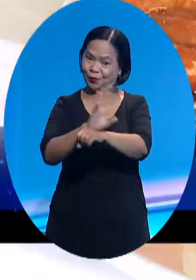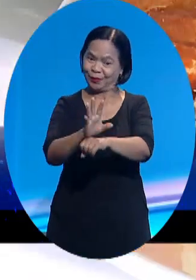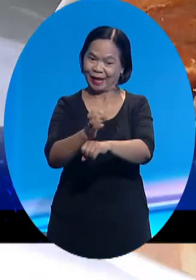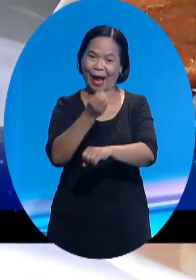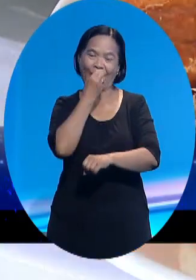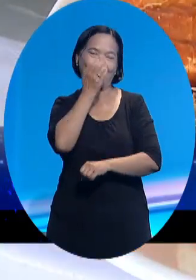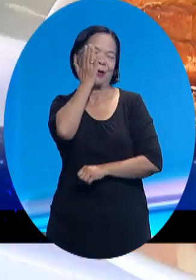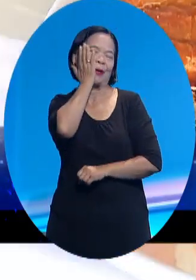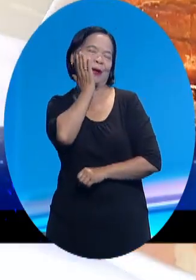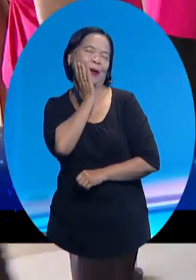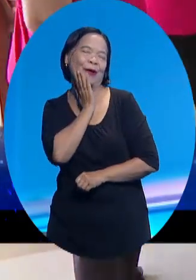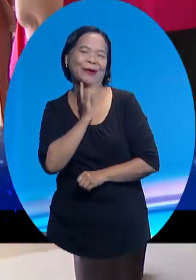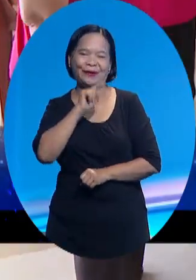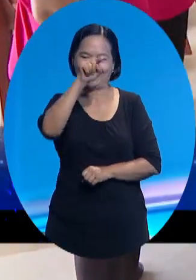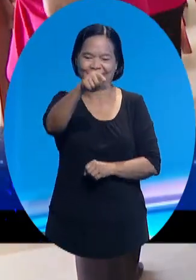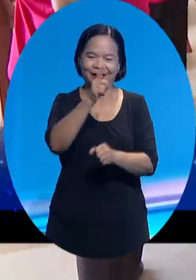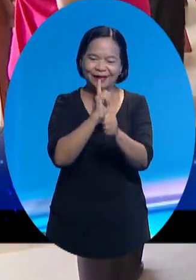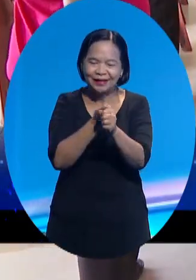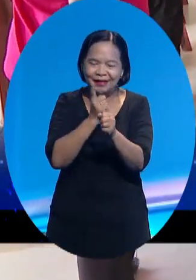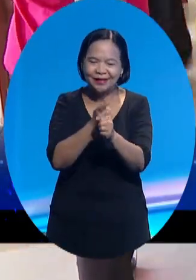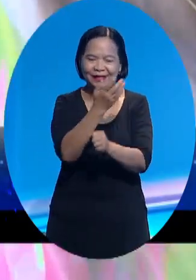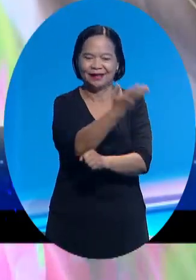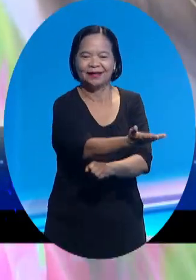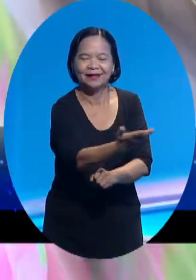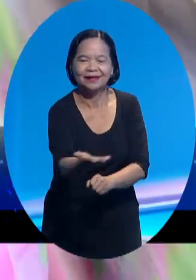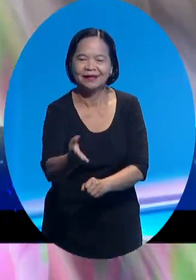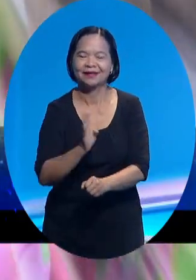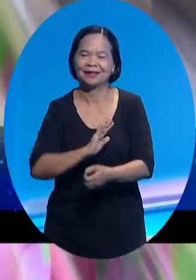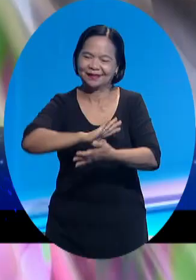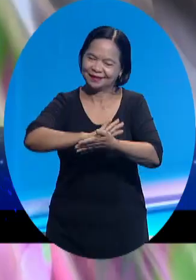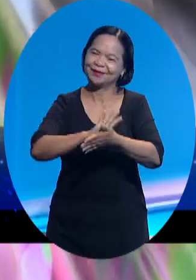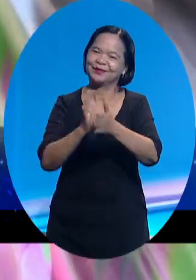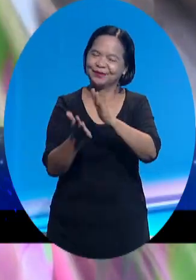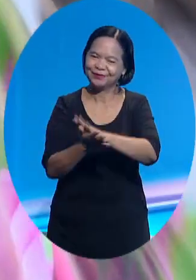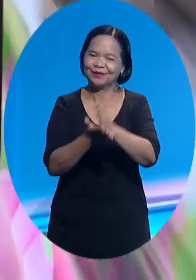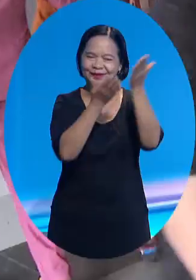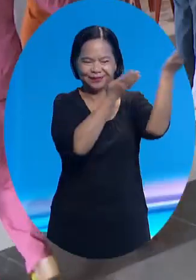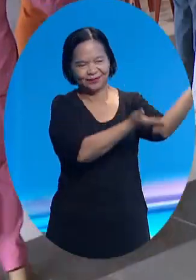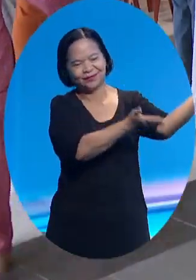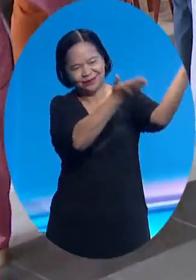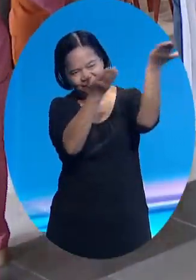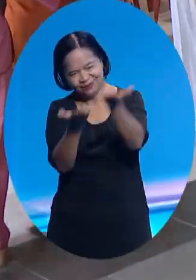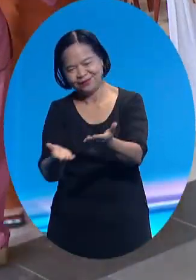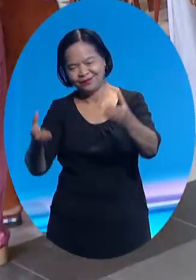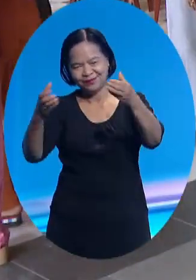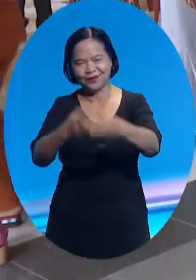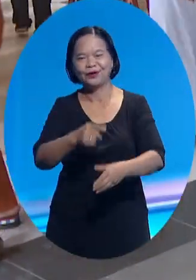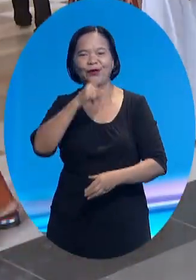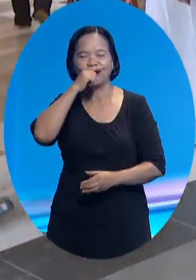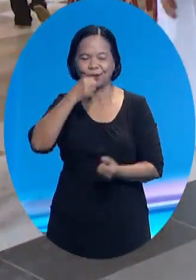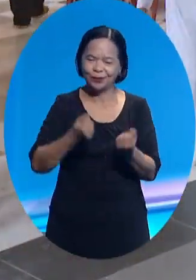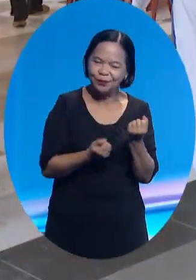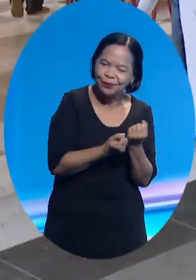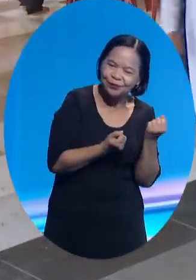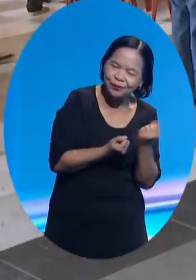đến chùa Di Đà bày trí trong khu vực đã được ban tổ chức sắp xếp sẵn phục vụ cho ngày hội chay ủng hộ quỷ vì người